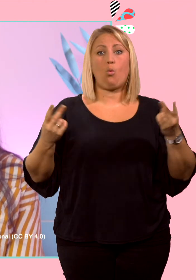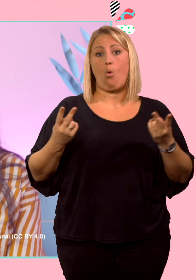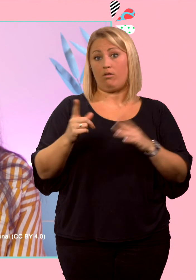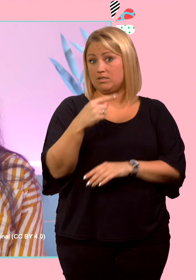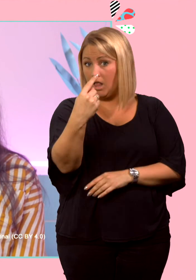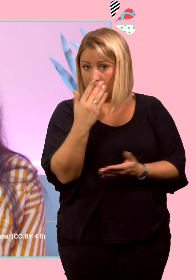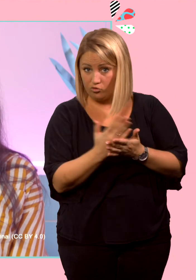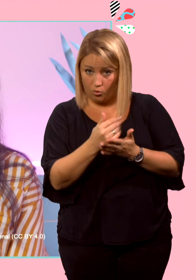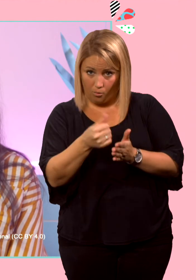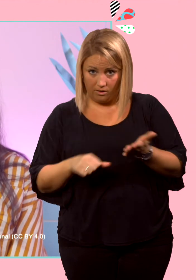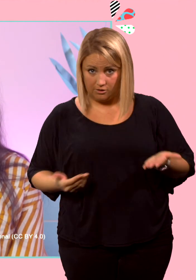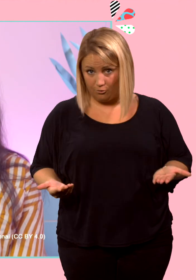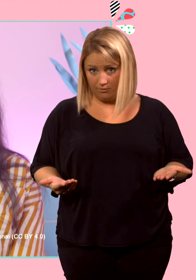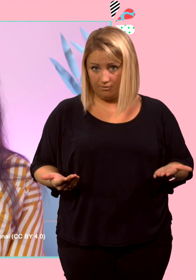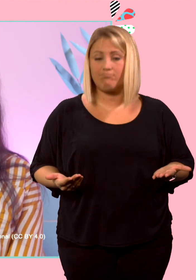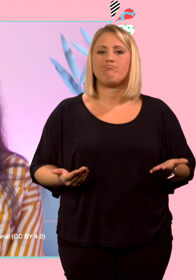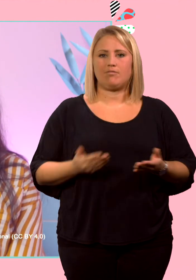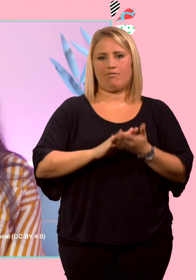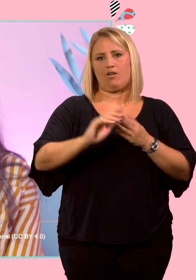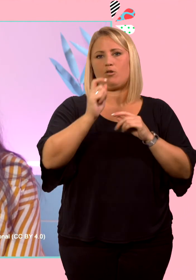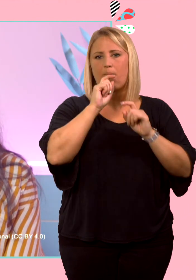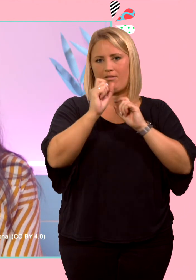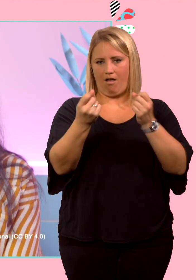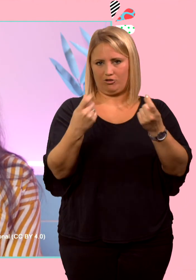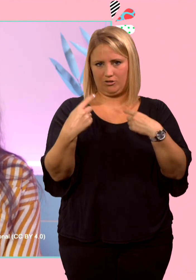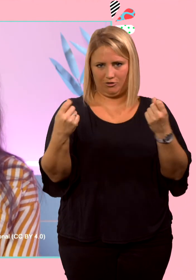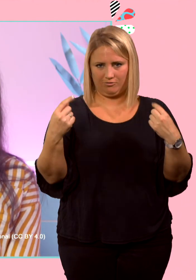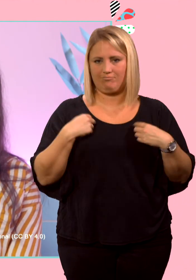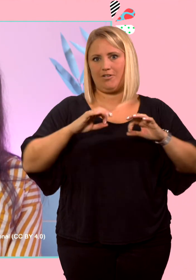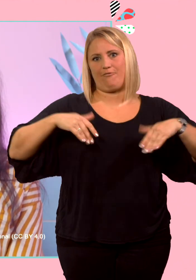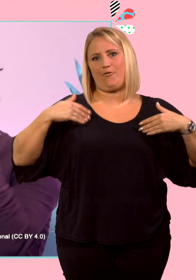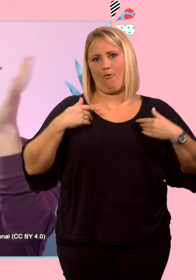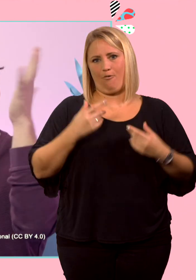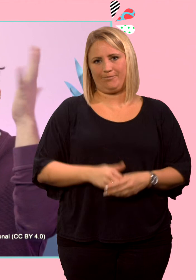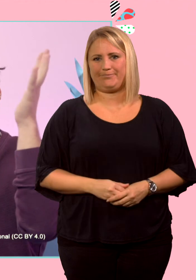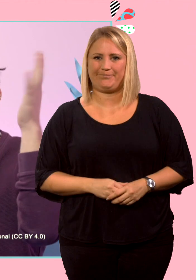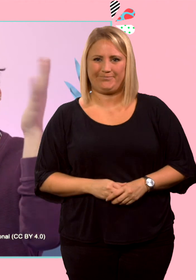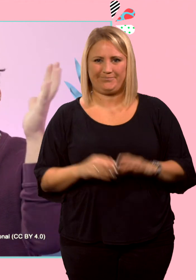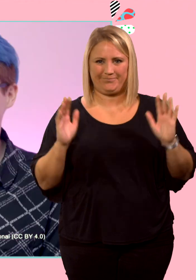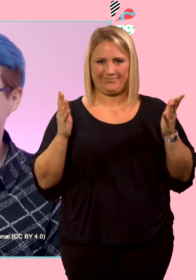vielleicht schon mal operieren lassen? Dann schreibt es uns gerne in die Kommentare. Wir freuen uns da sehr drüber.